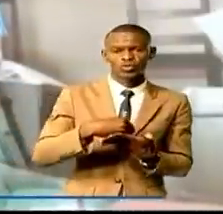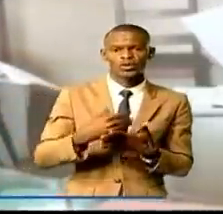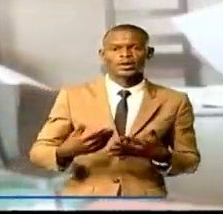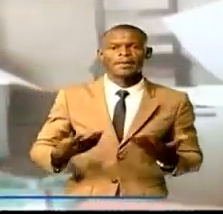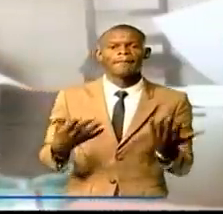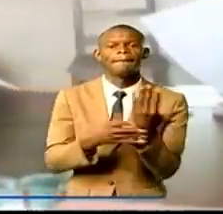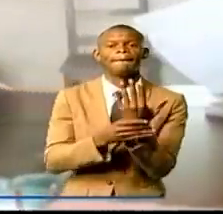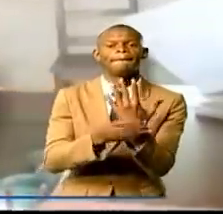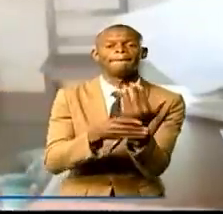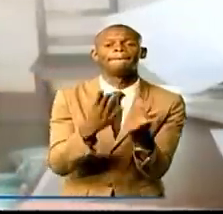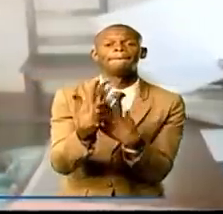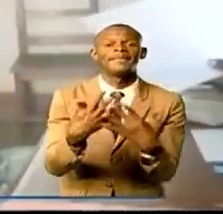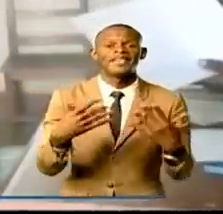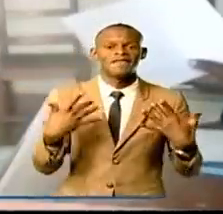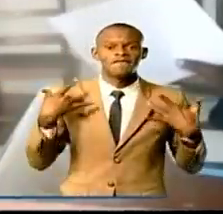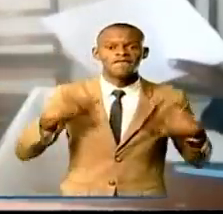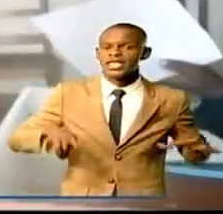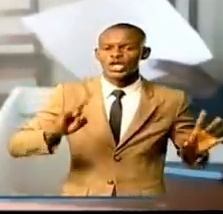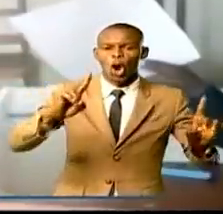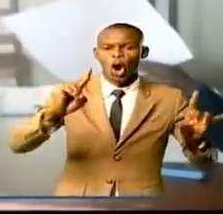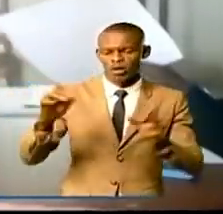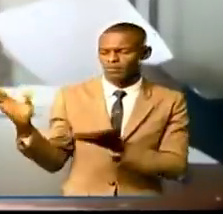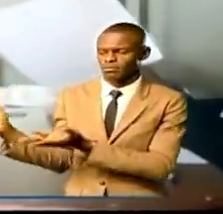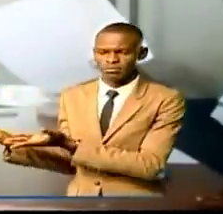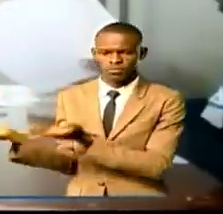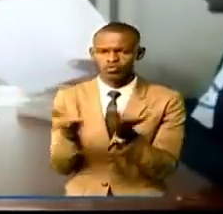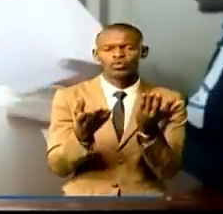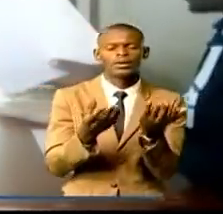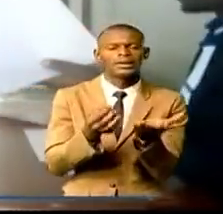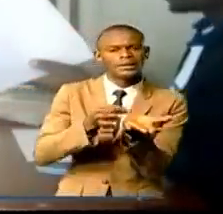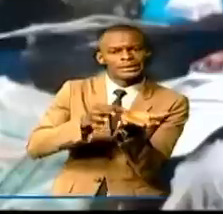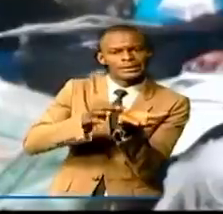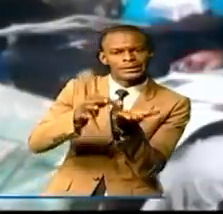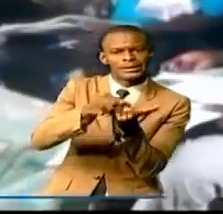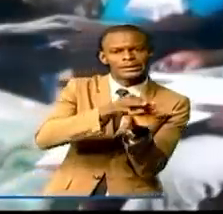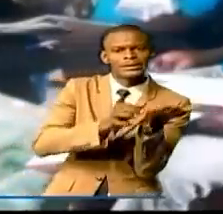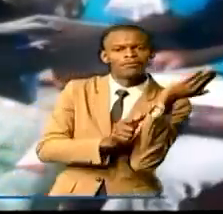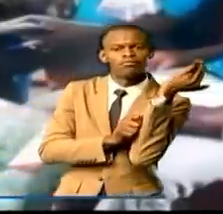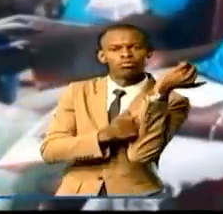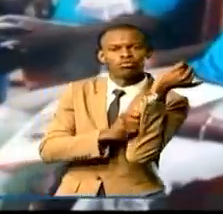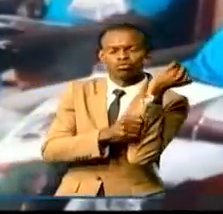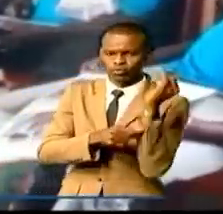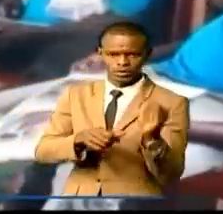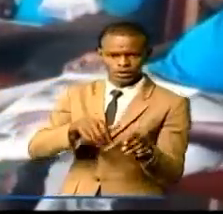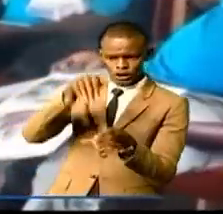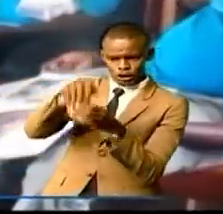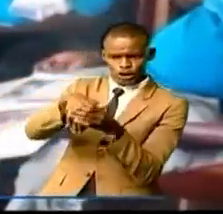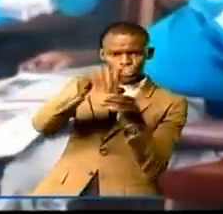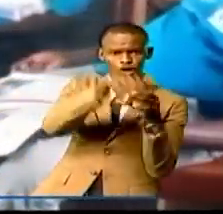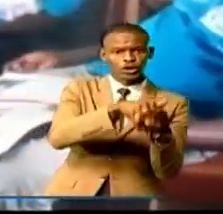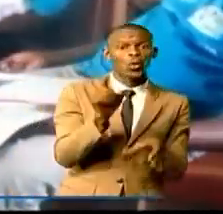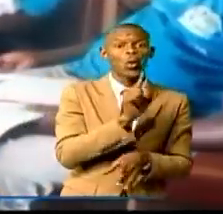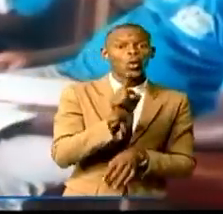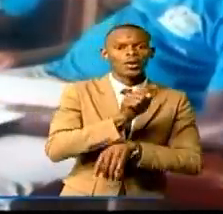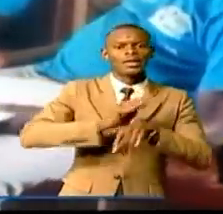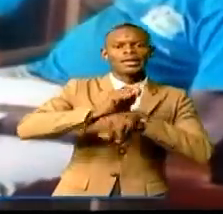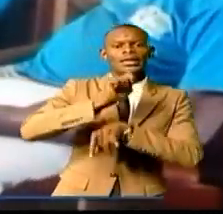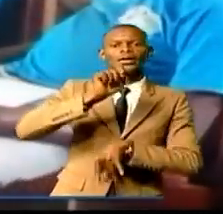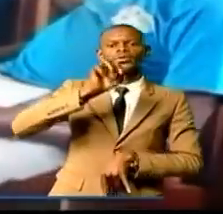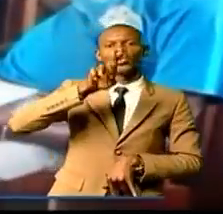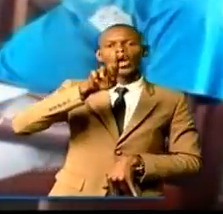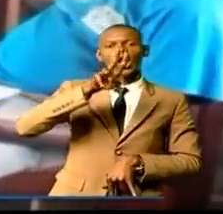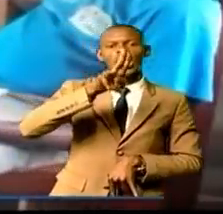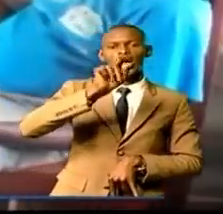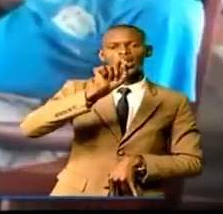d'associations ont bénéficié de celle-ci. Pour le ministre, Rutshuru devient le territoire pilote pour la culture de